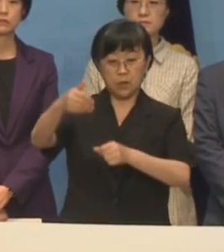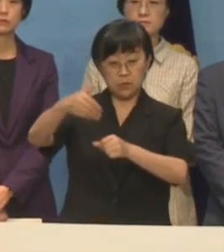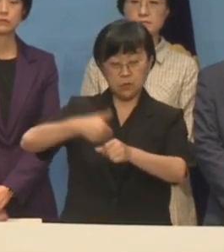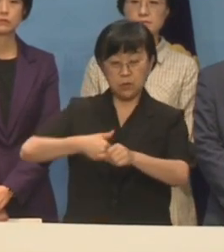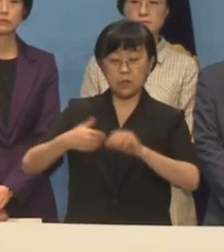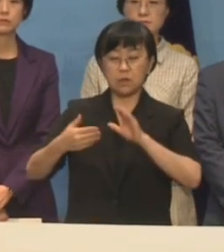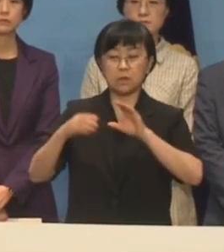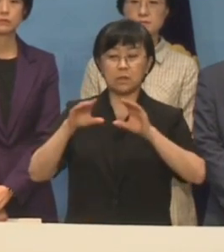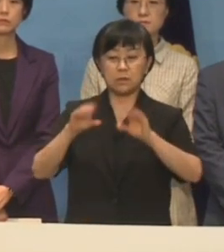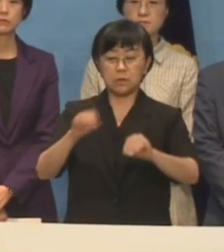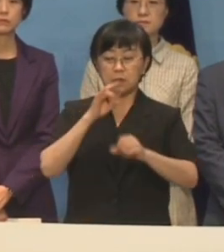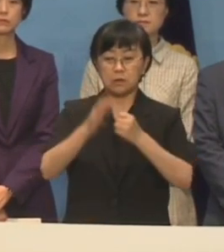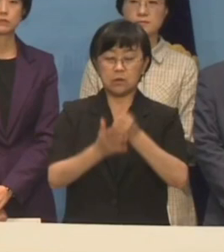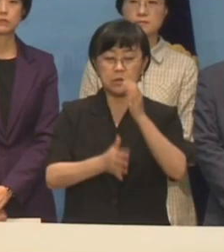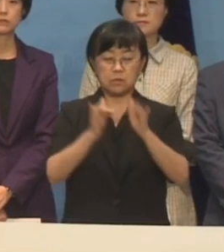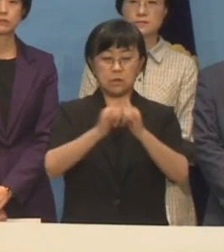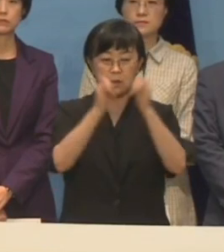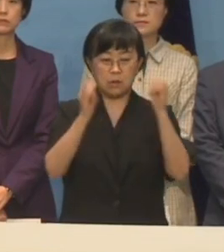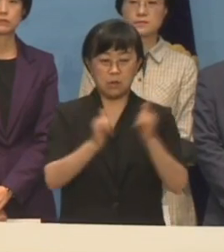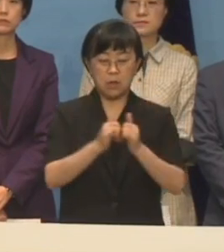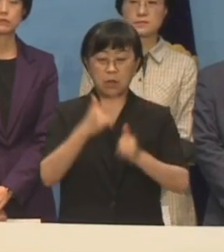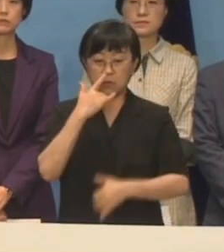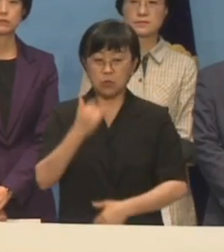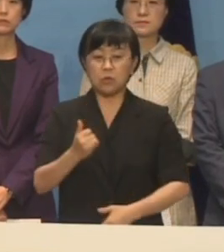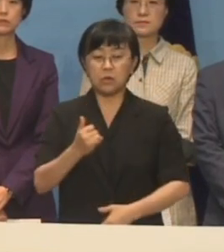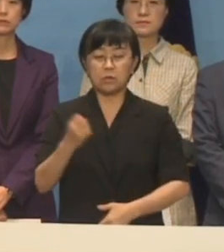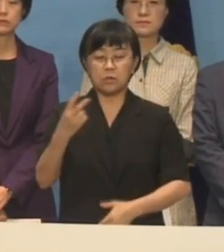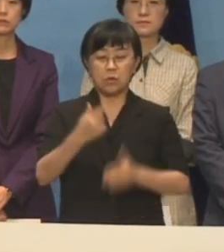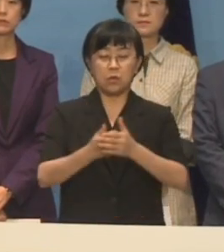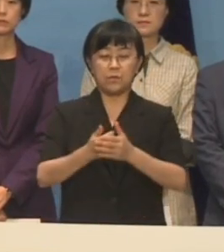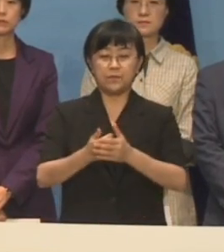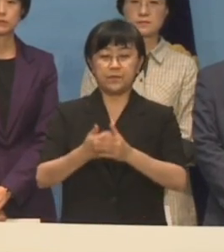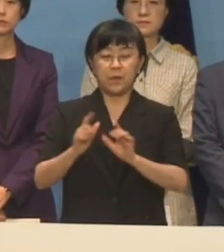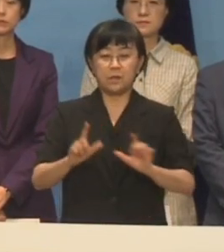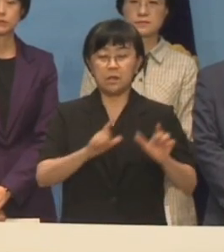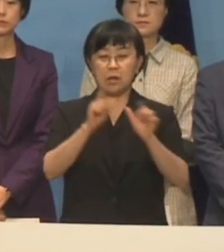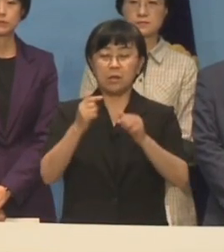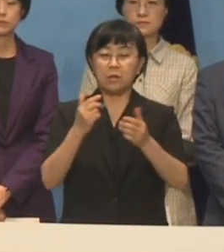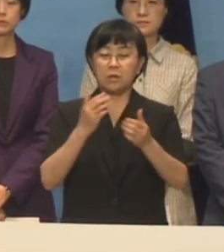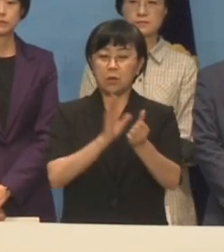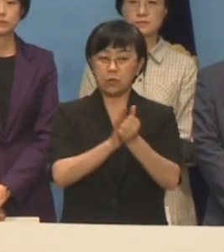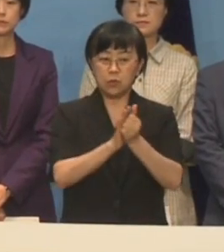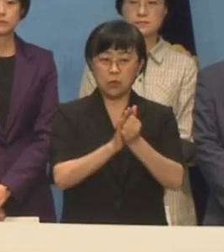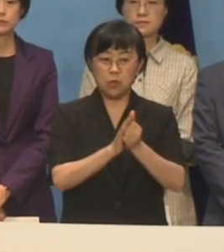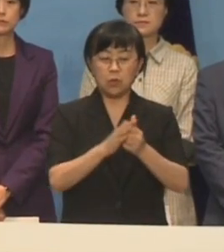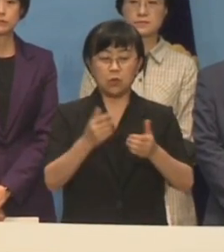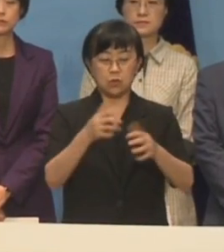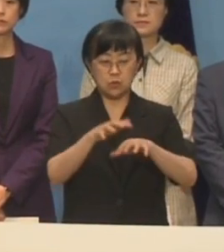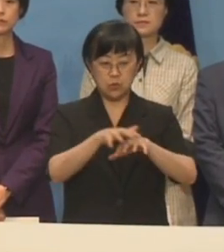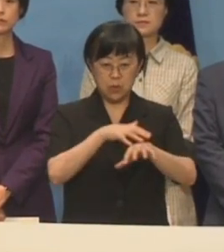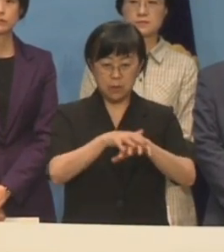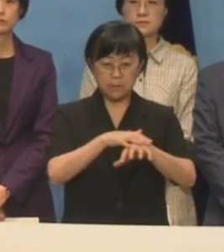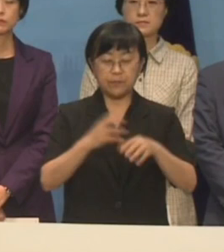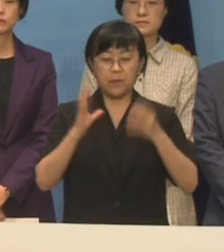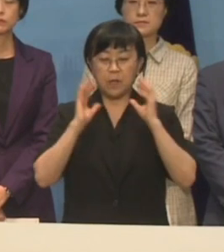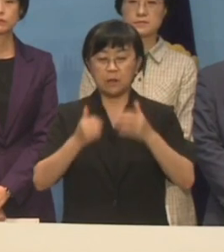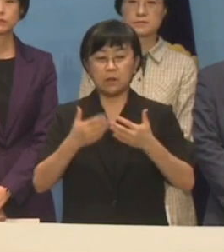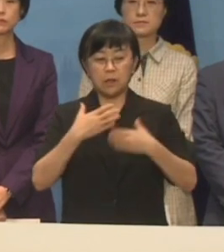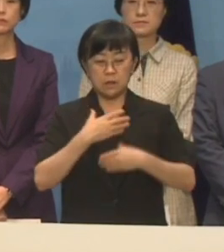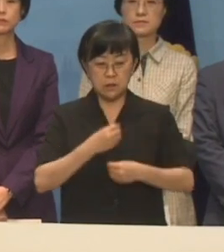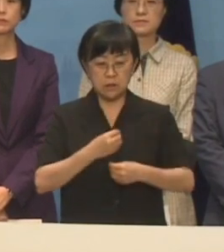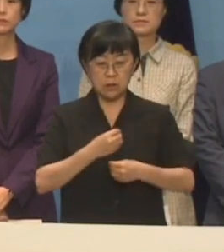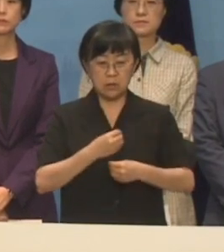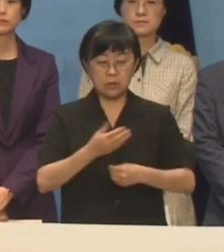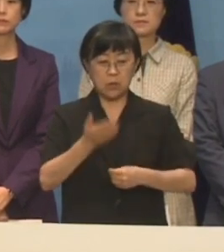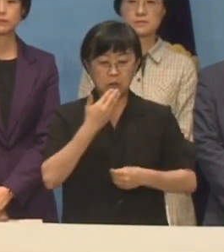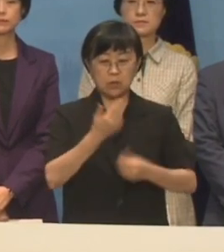안 됐죠. 하지만 시민사회 그리고 우리 학부모님 그리고 생협 이런 먹거리를 지키기 위한 아이들의 안전한 먹거리를